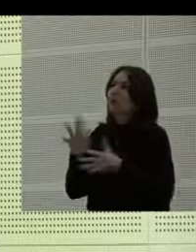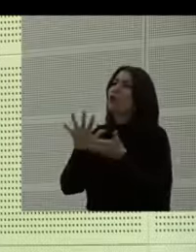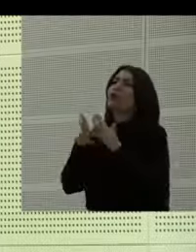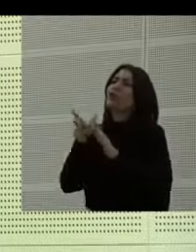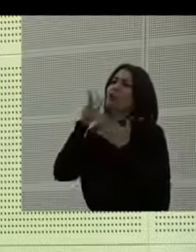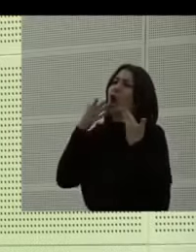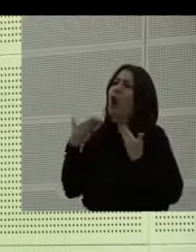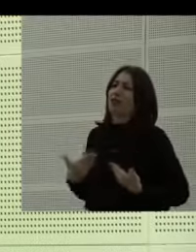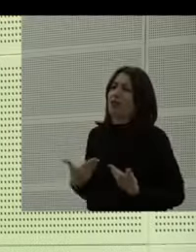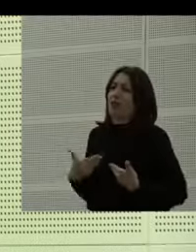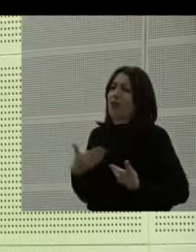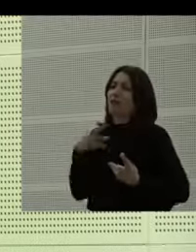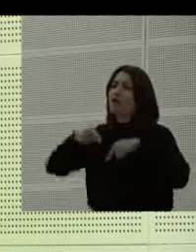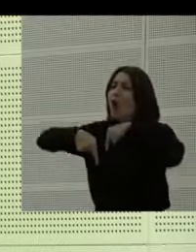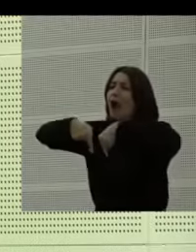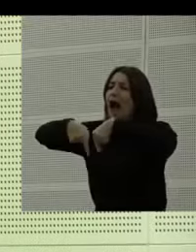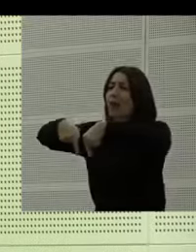donna come tutte le altre.